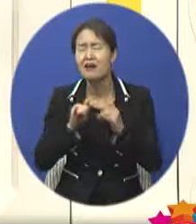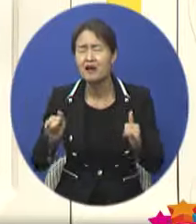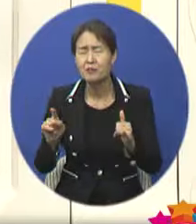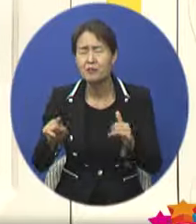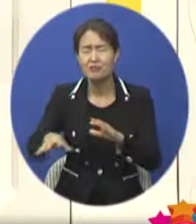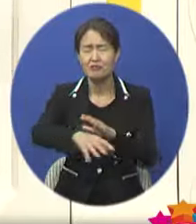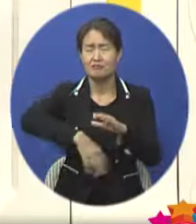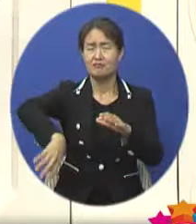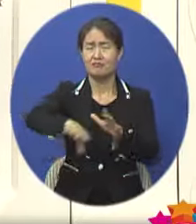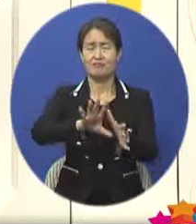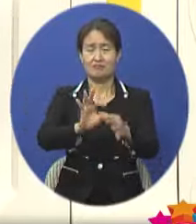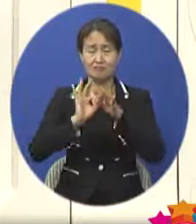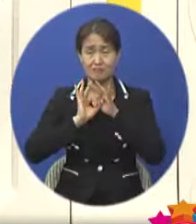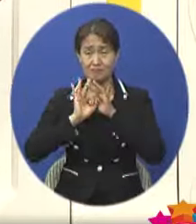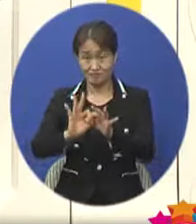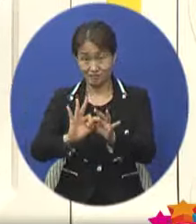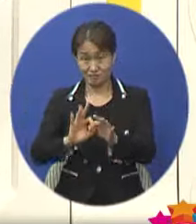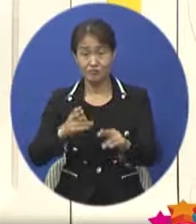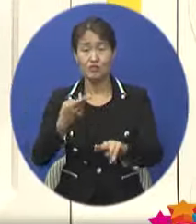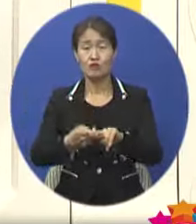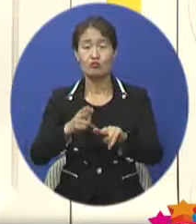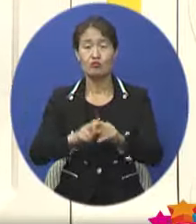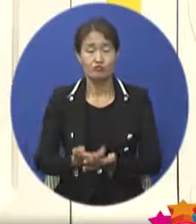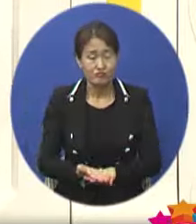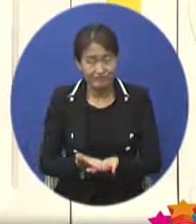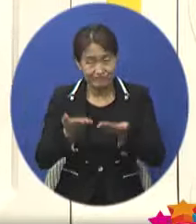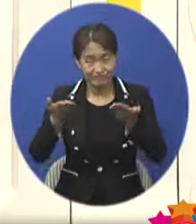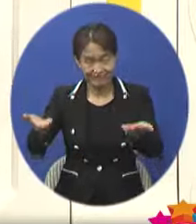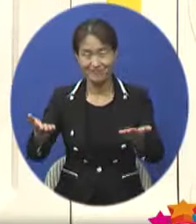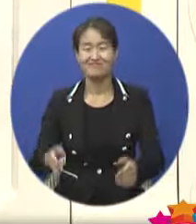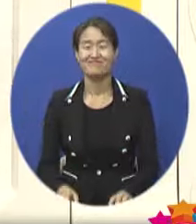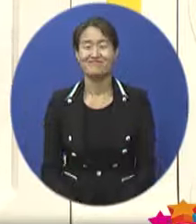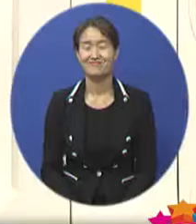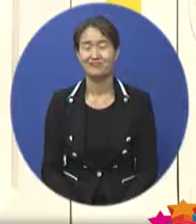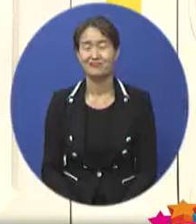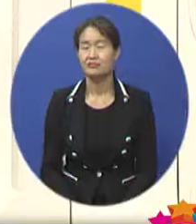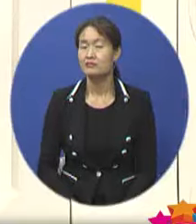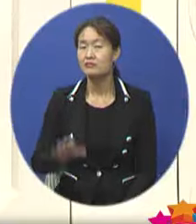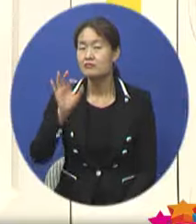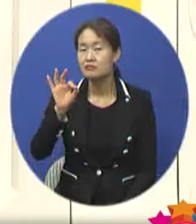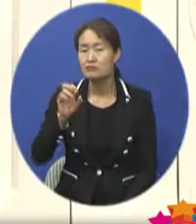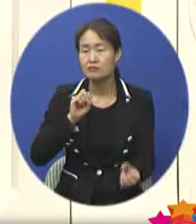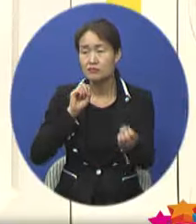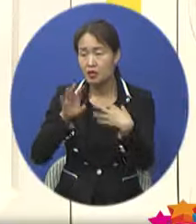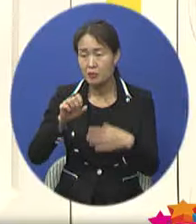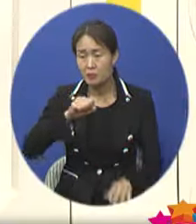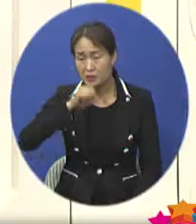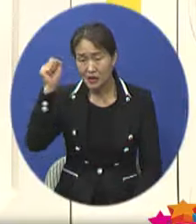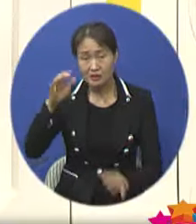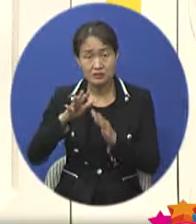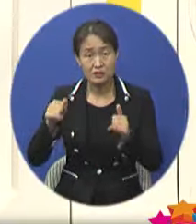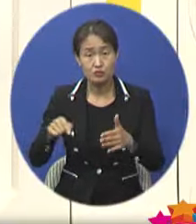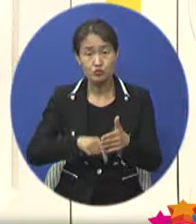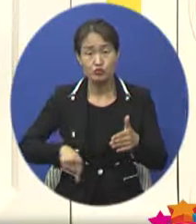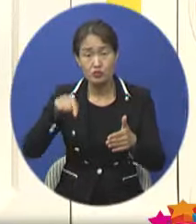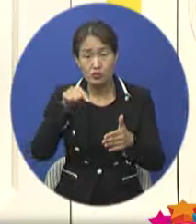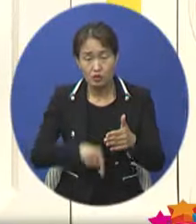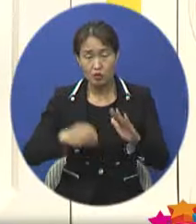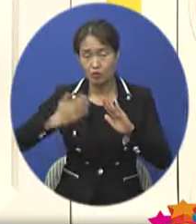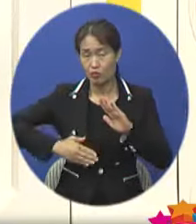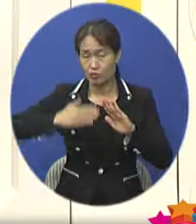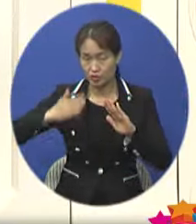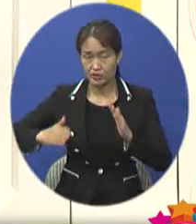가벼운 추첨을 통해서 우리가 뭘 딱 드릴까요? 선물을 보내드리도록 하겠습니다. 자, 정답자 중에서 추첨을 통해서 공정하게 우리